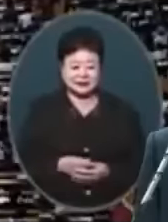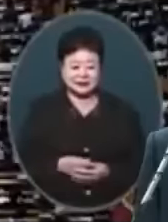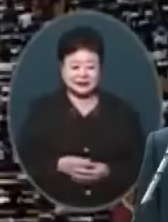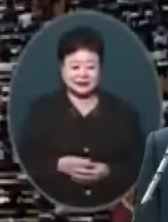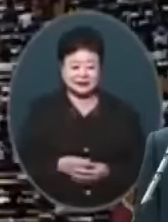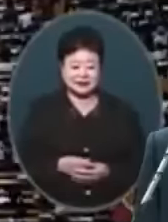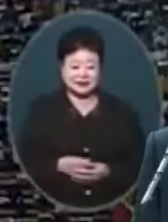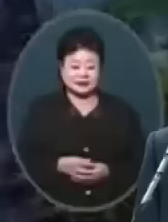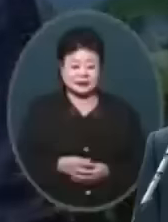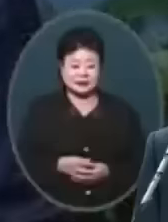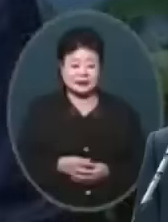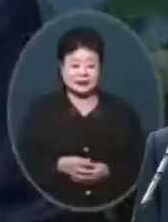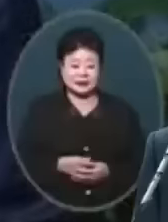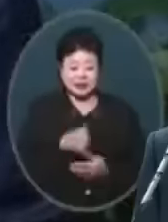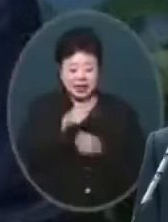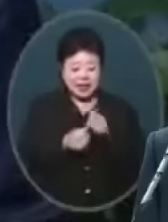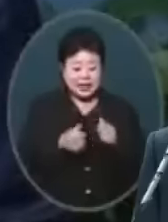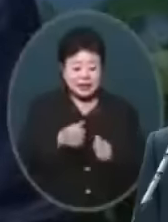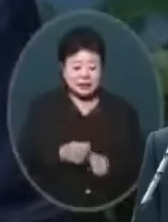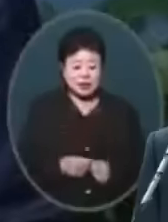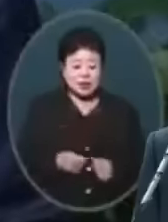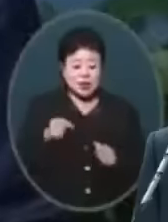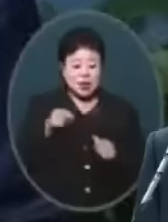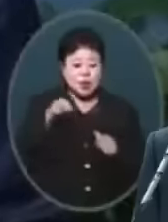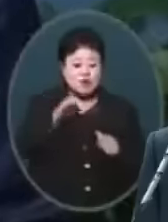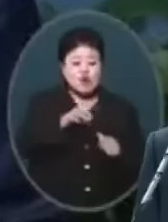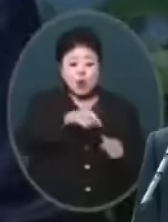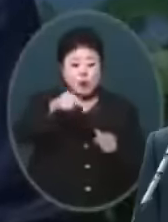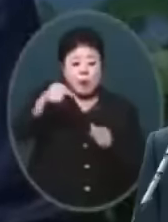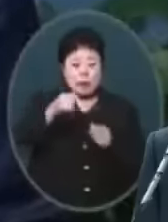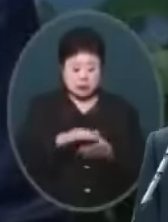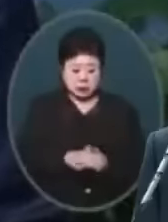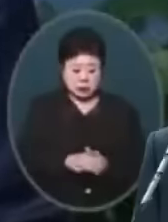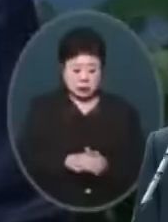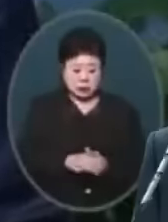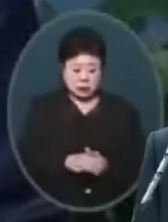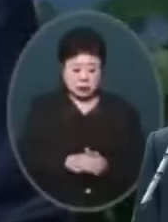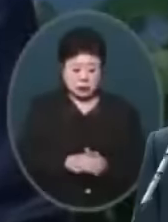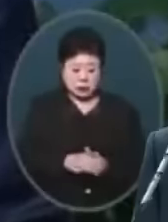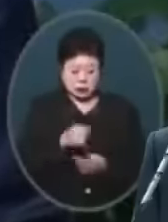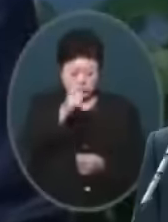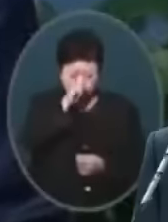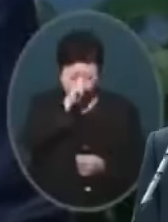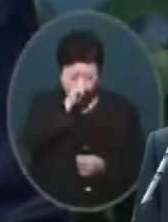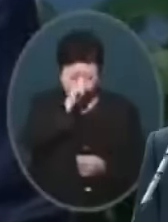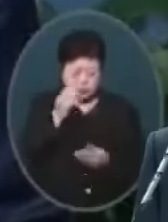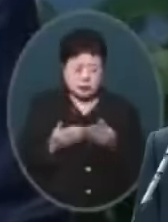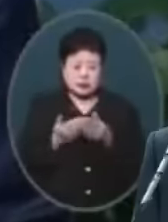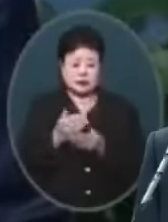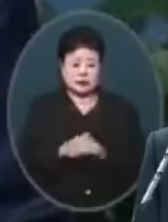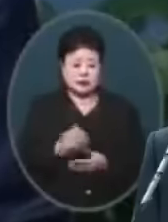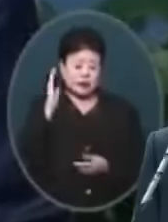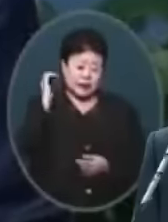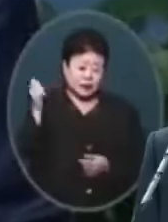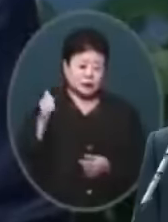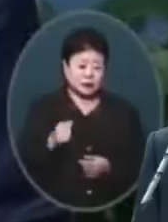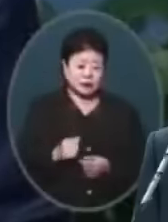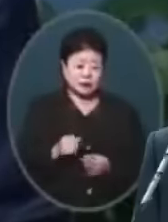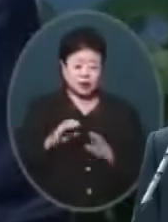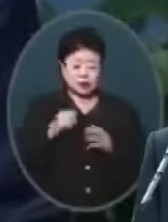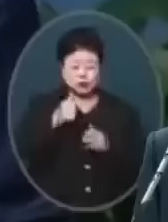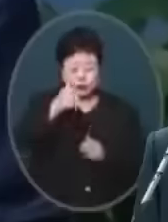굉장합니다. 하나님이 택해 주었으니 이런 일이 어디 있습니까? 대통령이